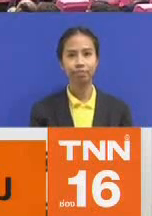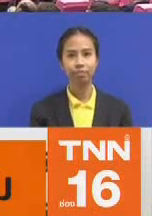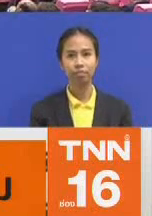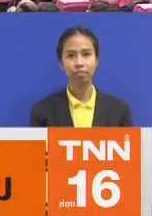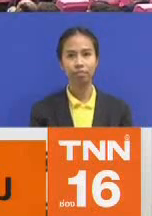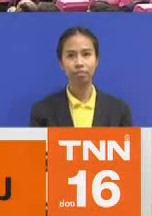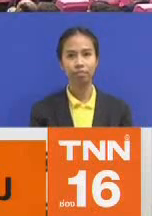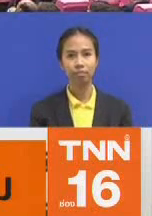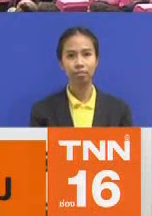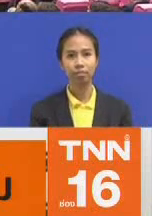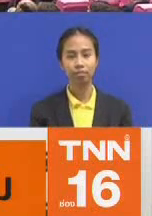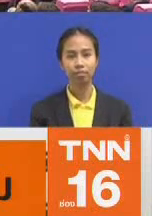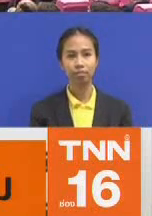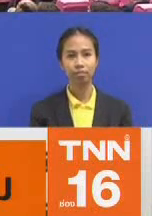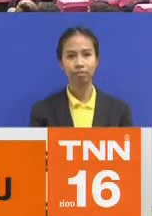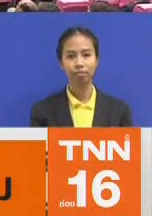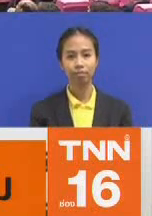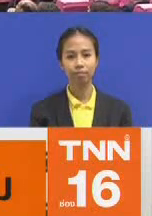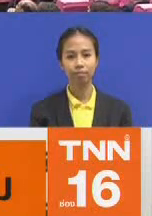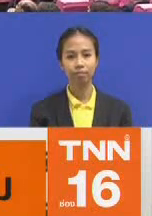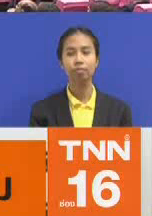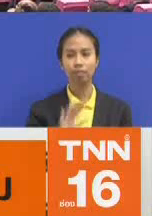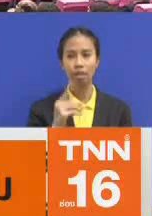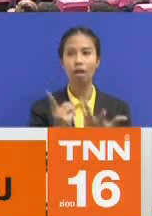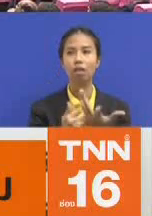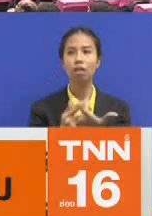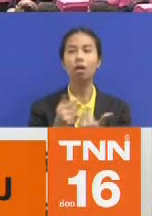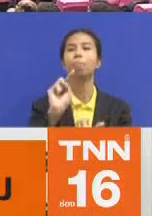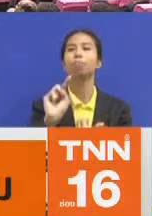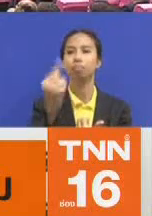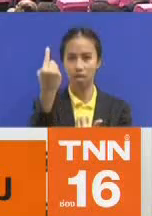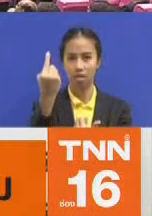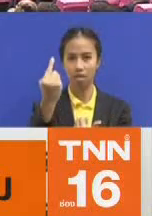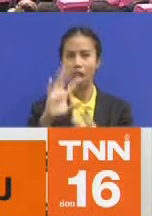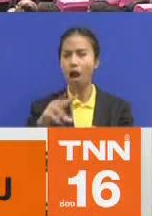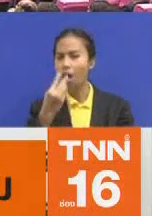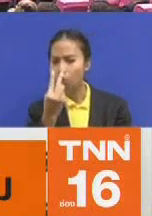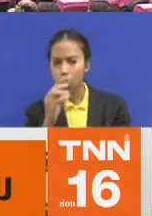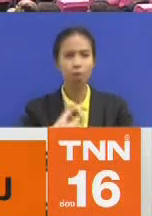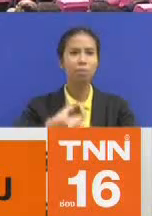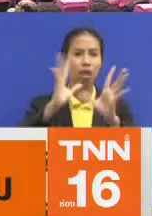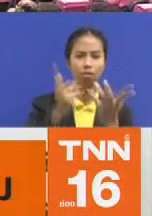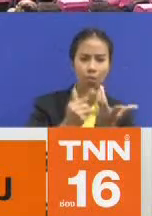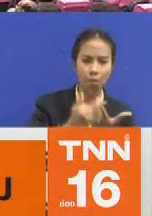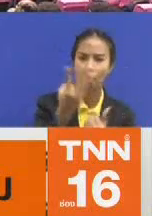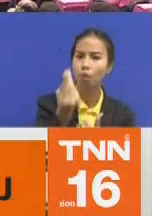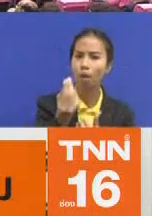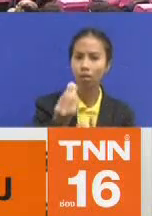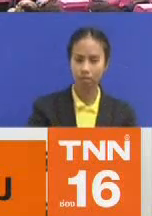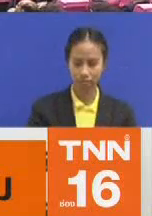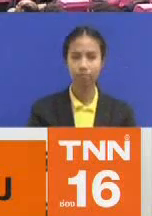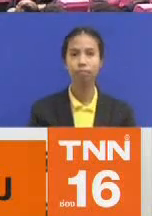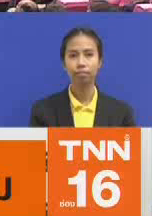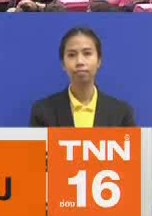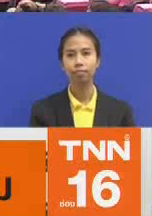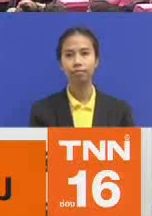านสภาผู้แทนราษฎรคนที่1แต่เมื่อเข้าสู่การประชุมก็มีกระแสข่าวออกมานะครับว่าพรรคพลังประชารัฐต้องการดึงเก้าอี้ประธานสภ